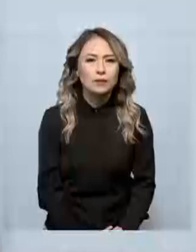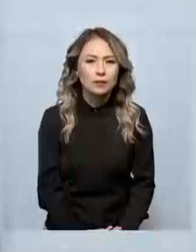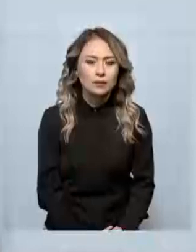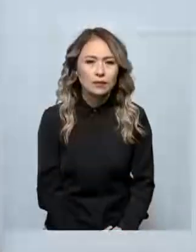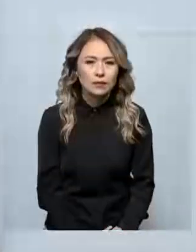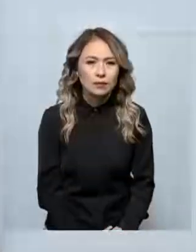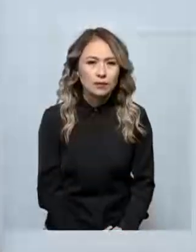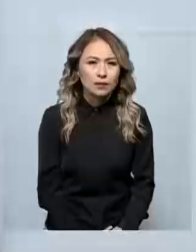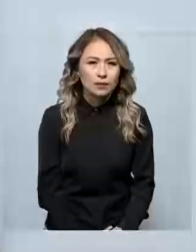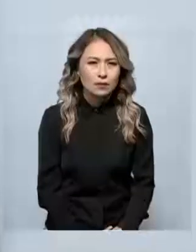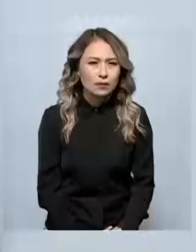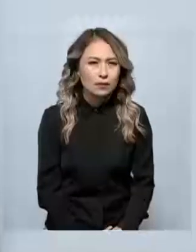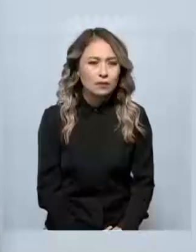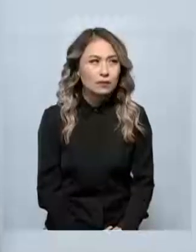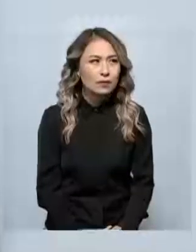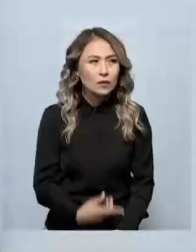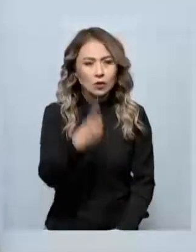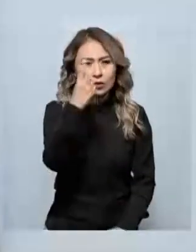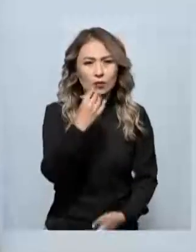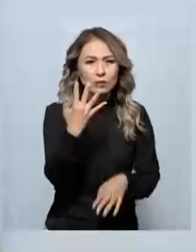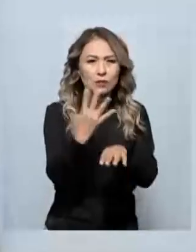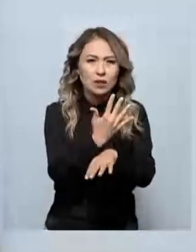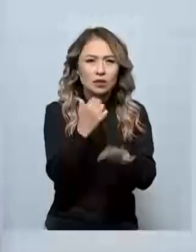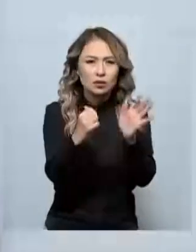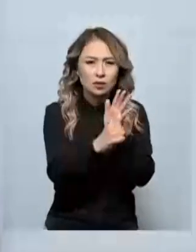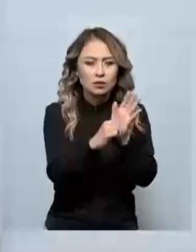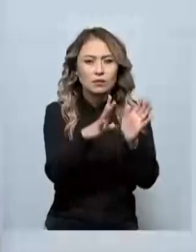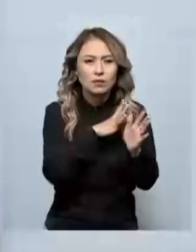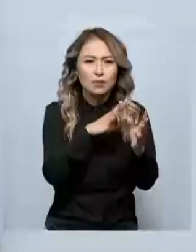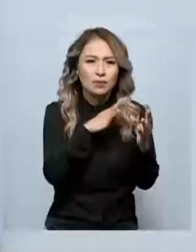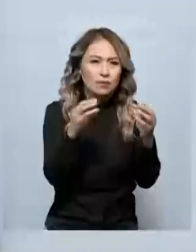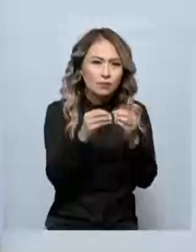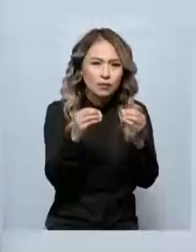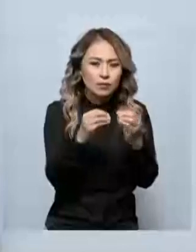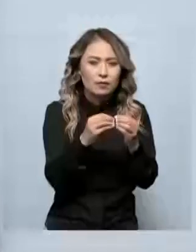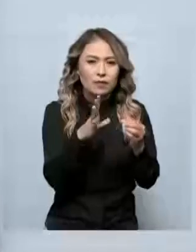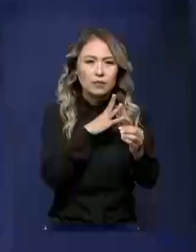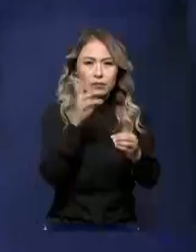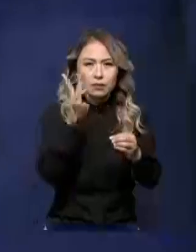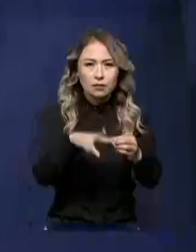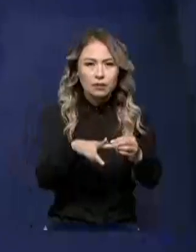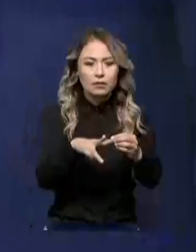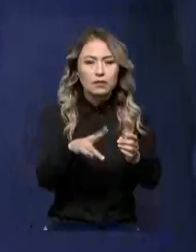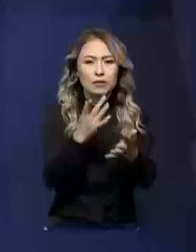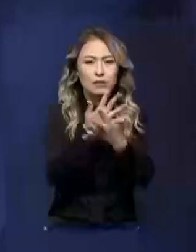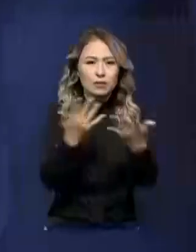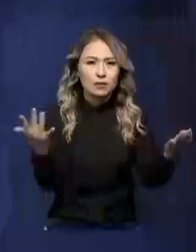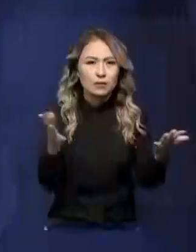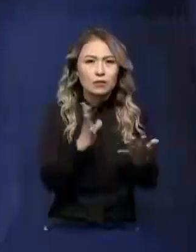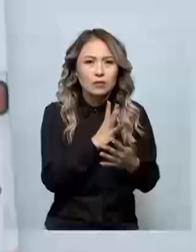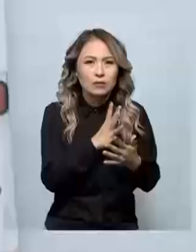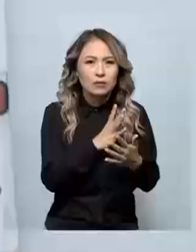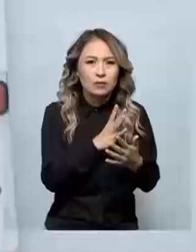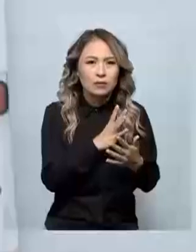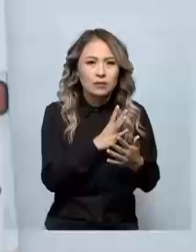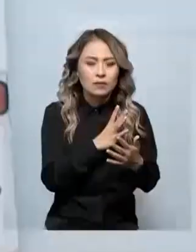Шахрандар күніне 5-6 рет болып кетеді. Кей апталарда 10 шақта күніне сондай шахрандар шығып кетіп тұрады. Енді әртүрлі болады жыландар, енді улысы